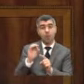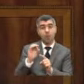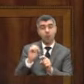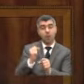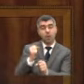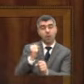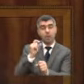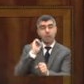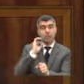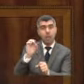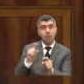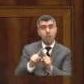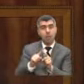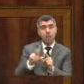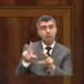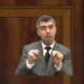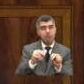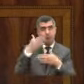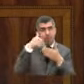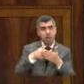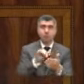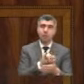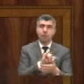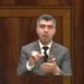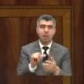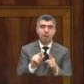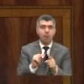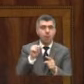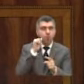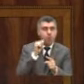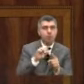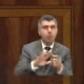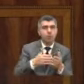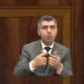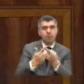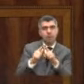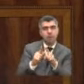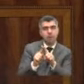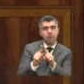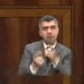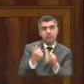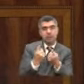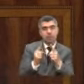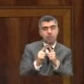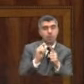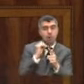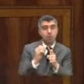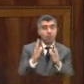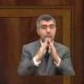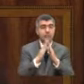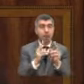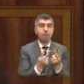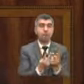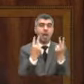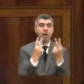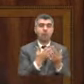المغاربه، كانت الطقوس ديال بعض الناس اللي كانوا كيكتبوا على المغاربه كيضربوا البيصاره ويركبوا في الكونغو، حتى هما ولاو سكنوا. ما تغير لكم والو